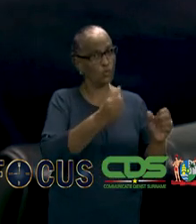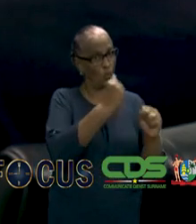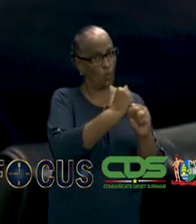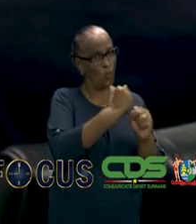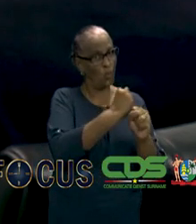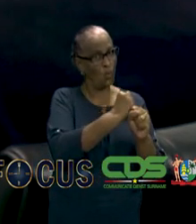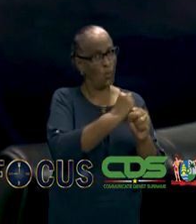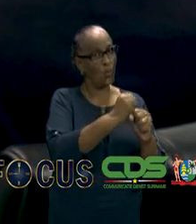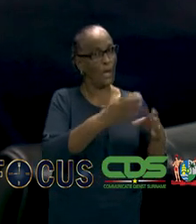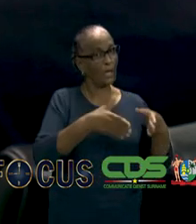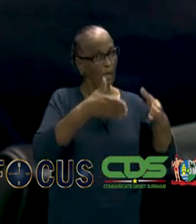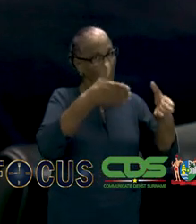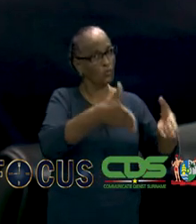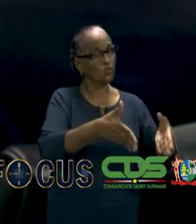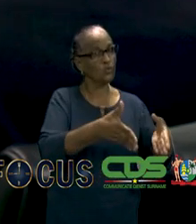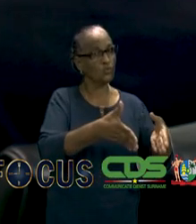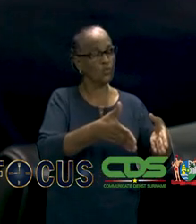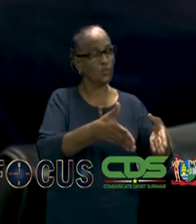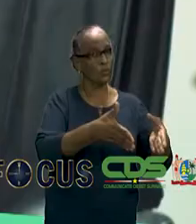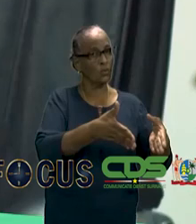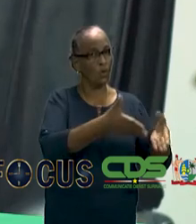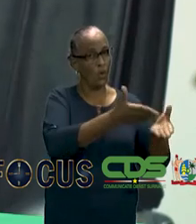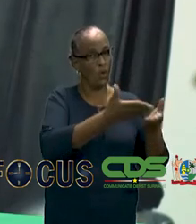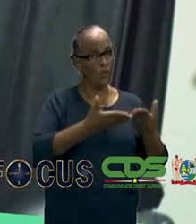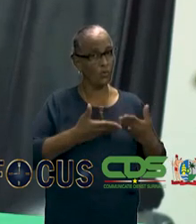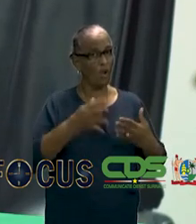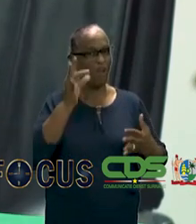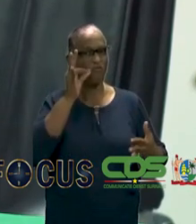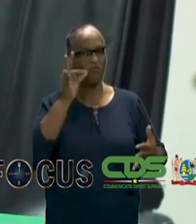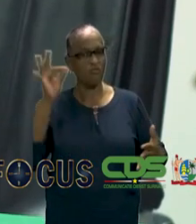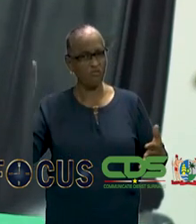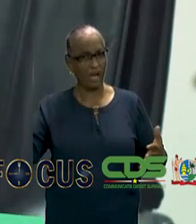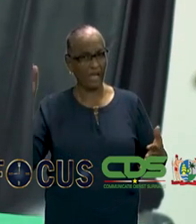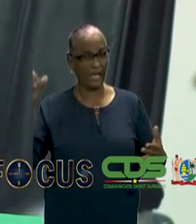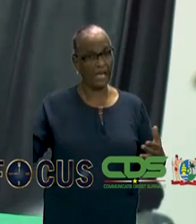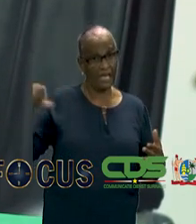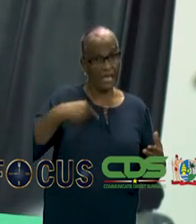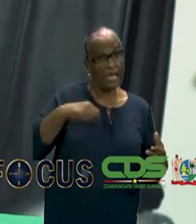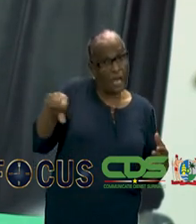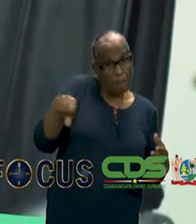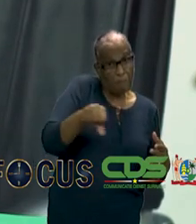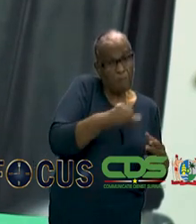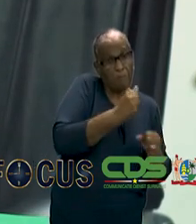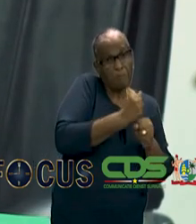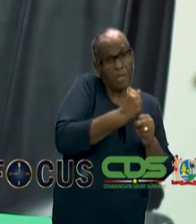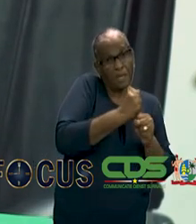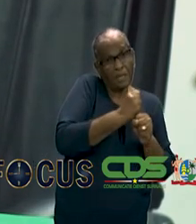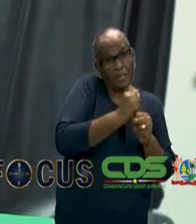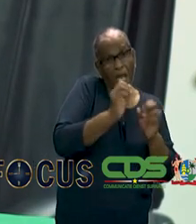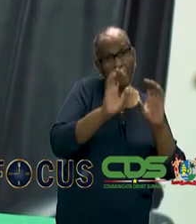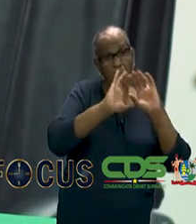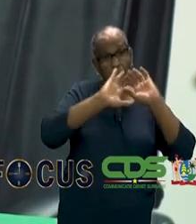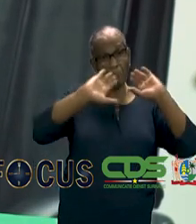op uitnodiging naar Frankrijk, waar ik heb deelgenomen aan het Wereld